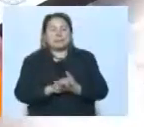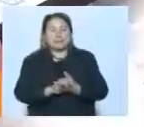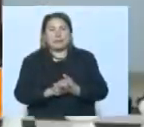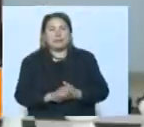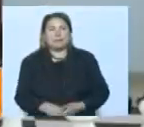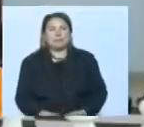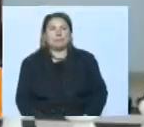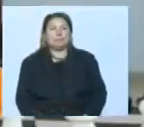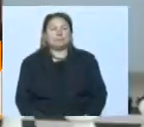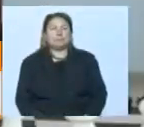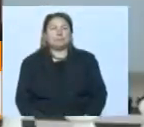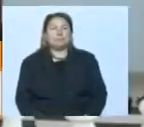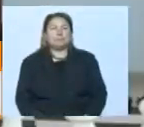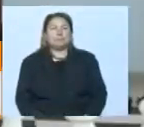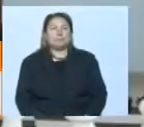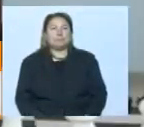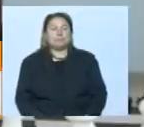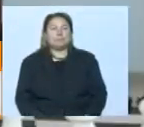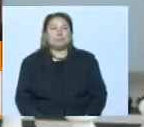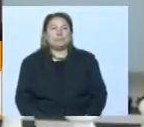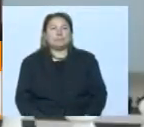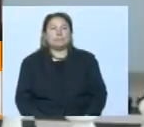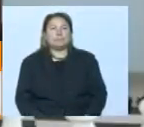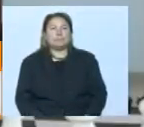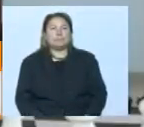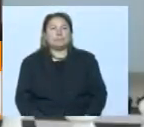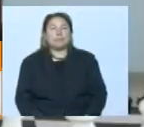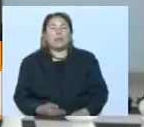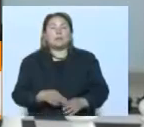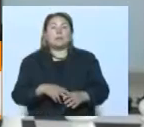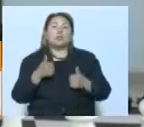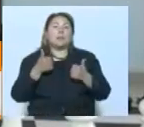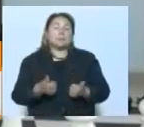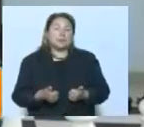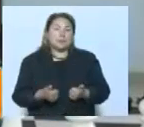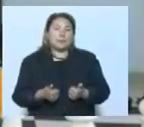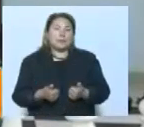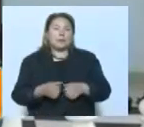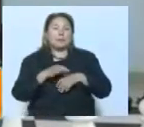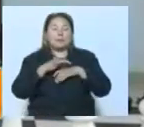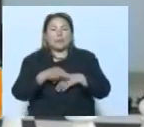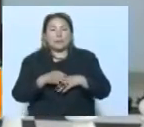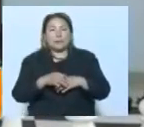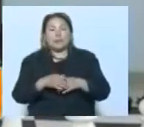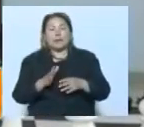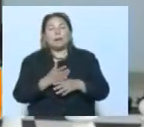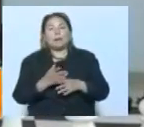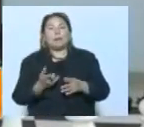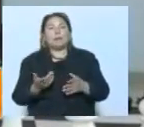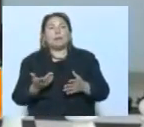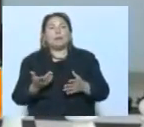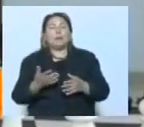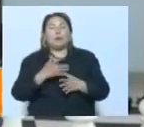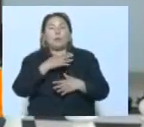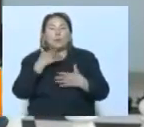ниетте. Біз үшін нелері курстары өте жақсы. Біз енді арала келіп,